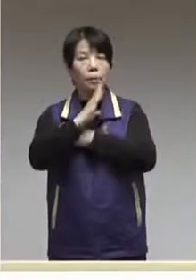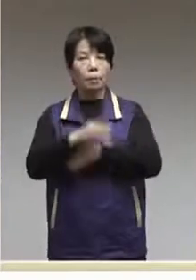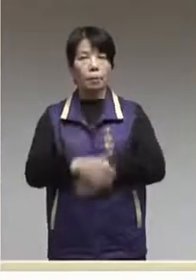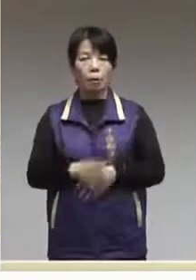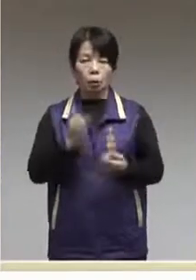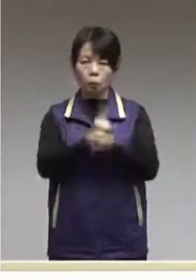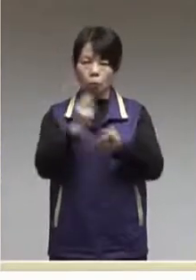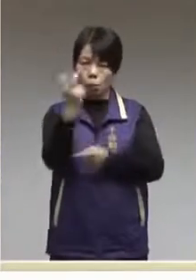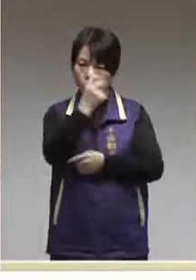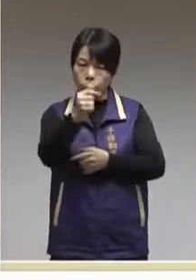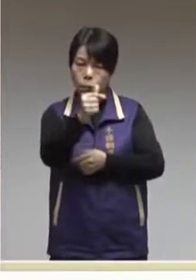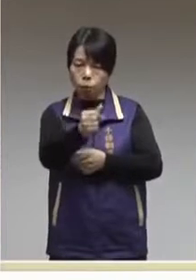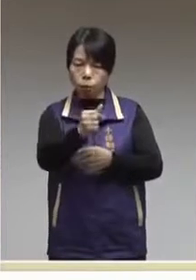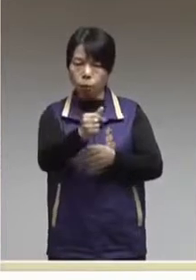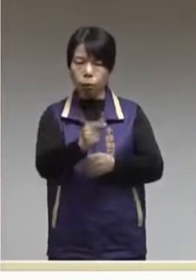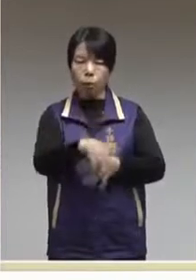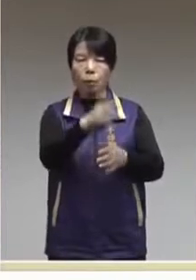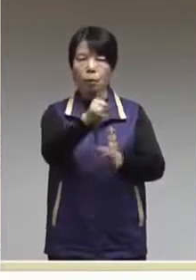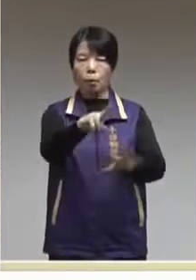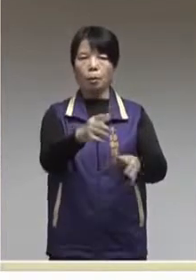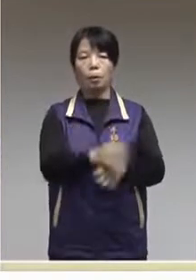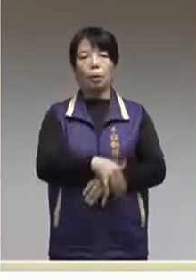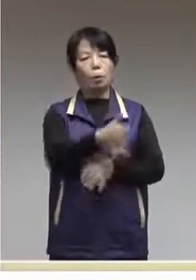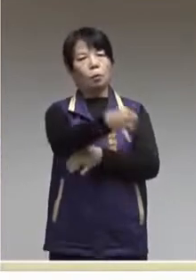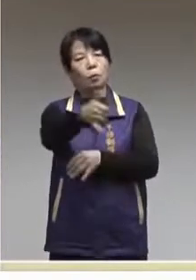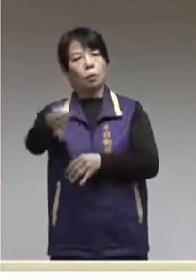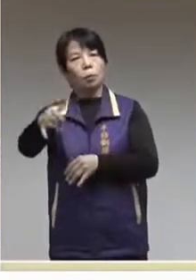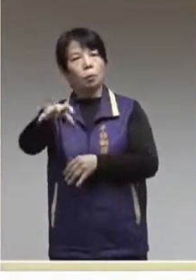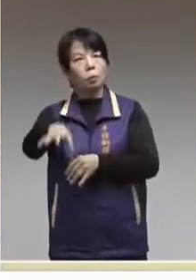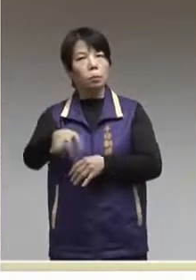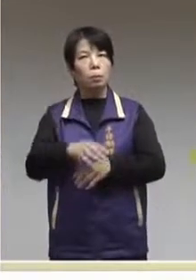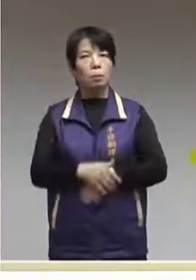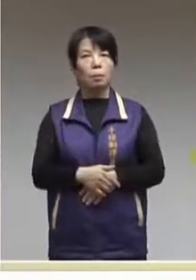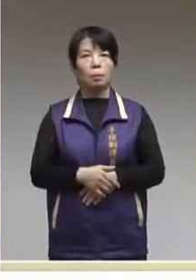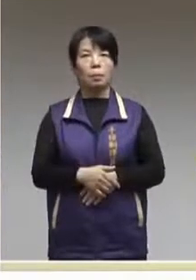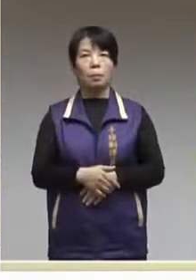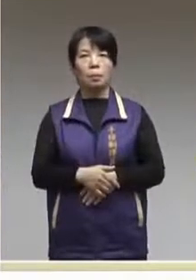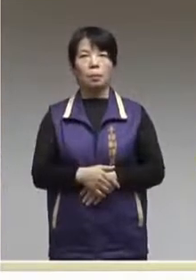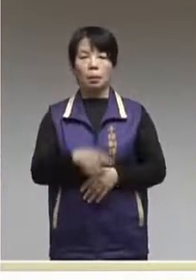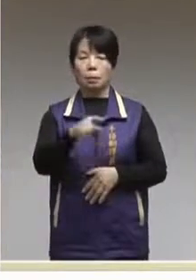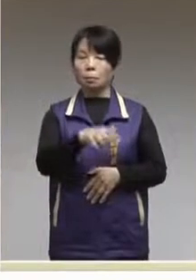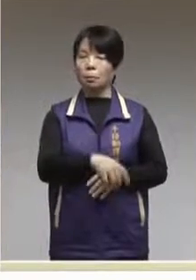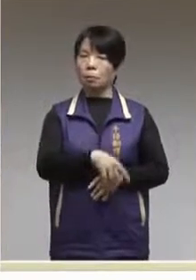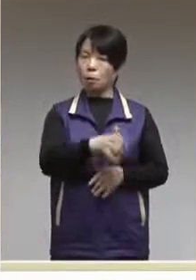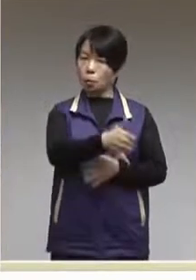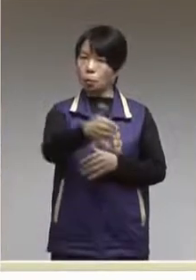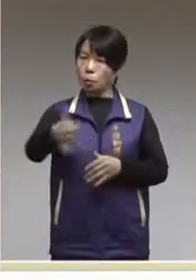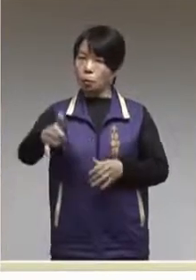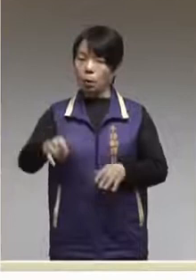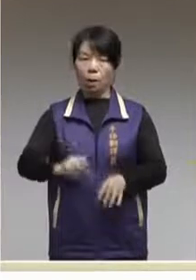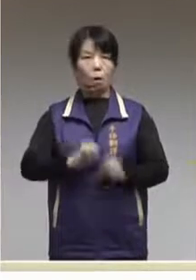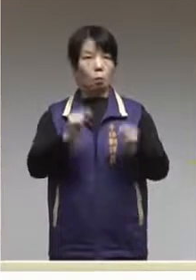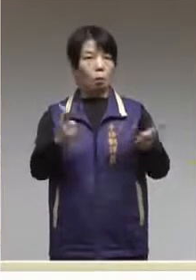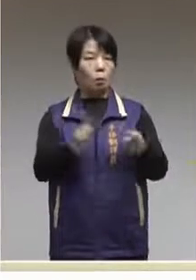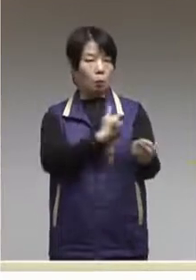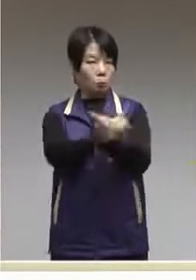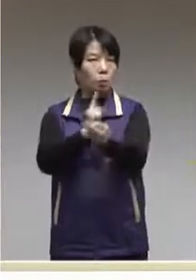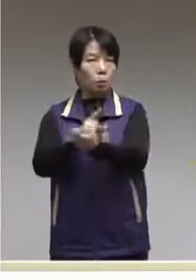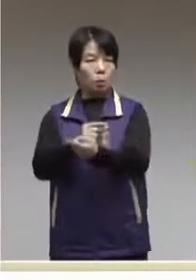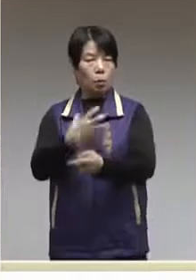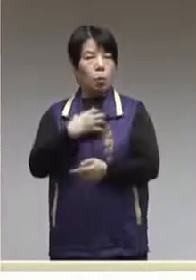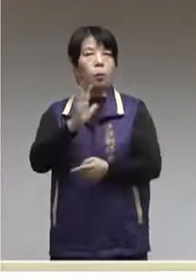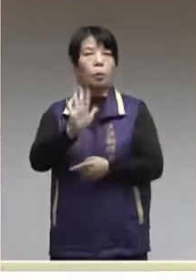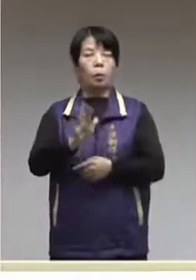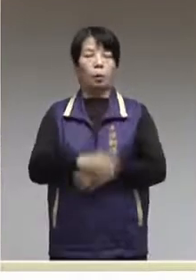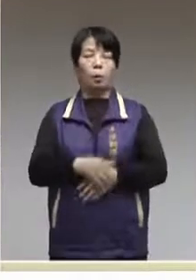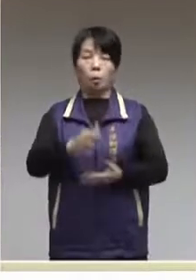所有的一个确诊个案停留的地点，那这些地点可能会有一些不同形态的接触风险。那如